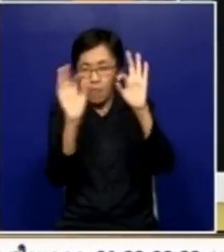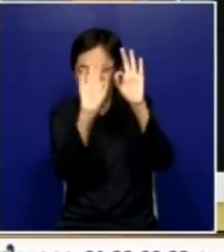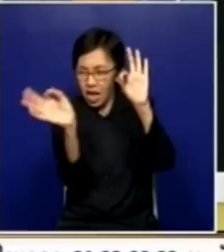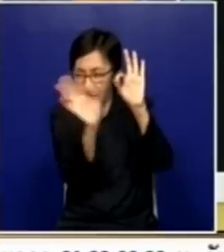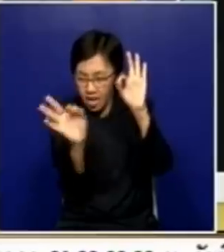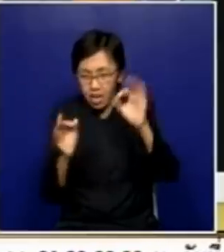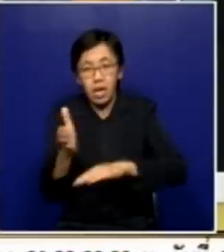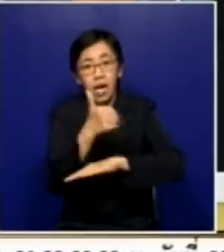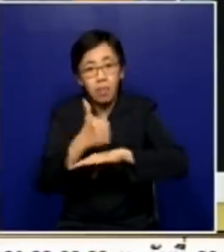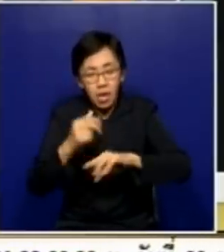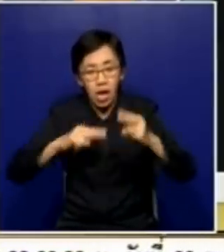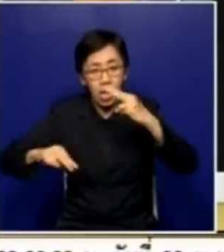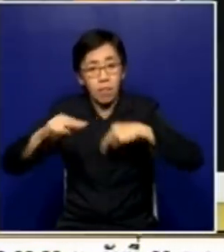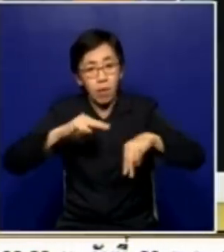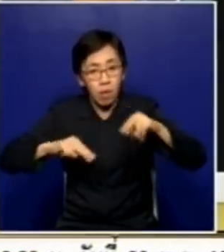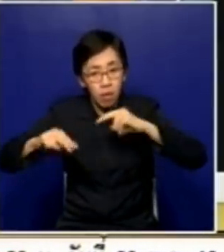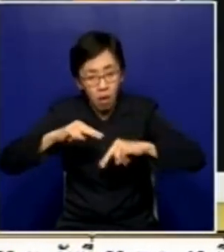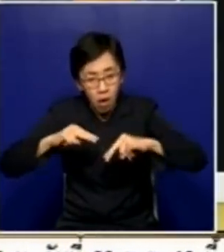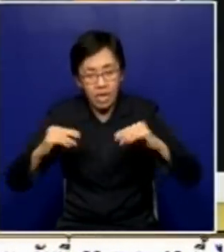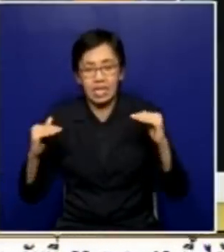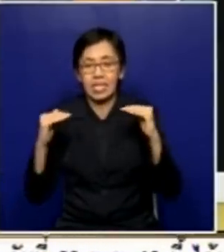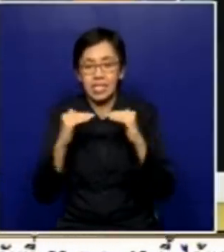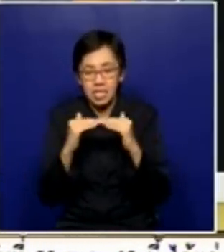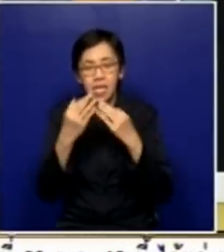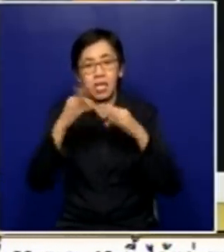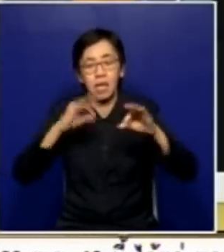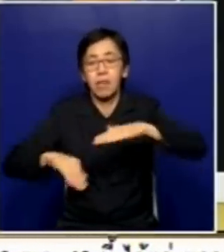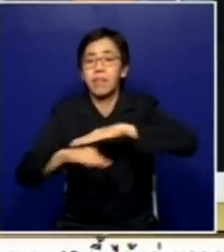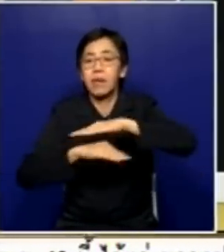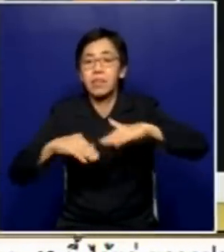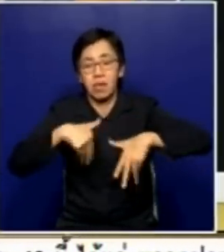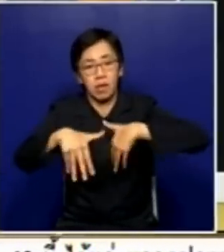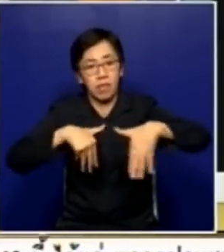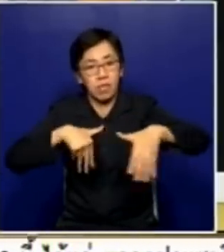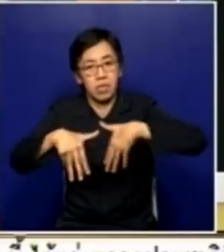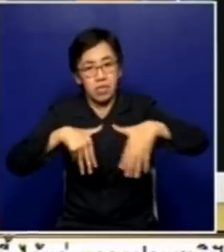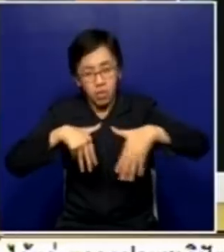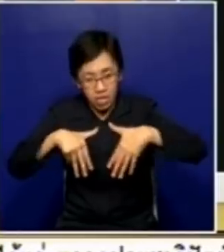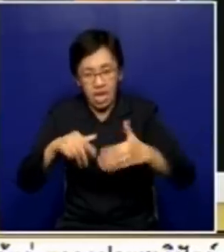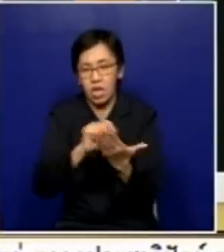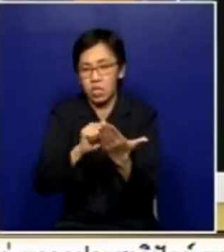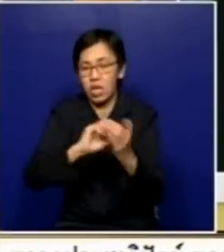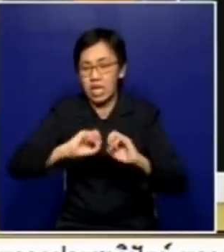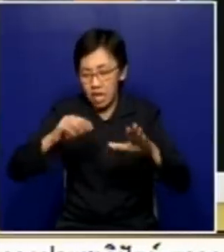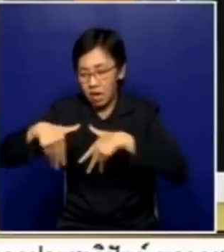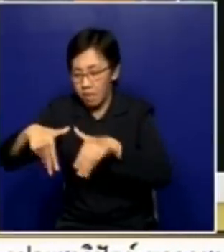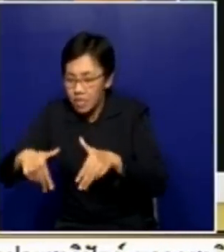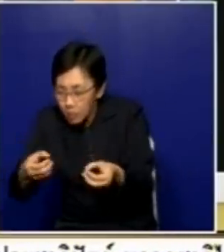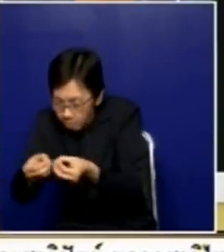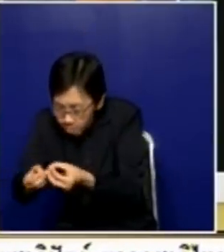กปกครองที่รับรองค้มครองสทธที่เสริภาพขนพื้นฐานจะถูกเขียนขึ้นโดยประชาชนโ